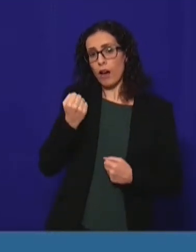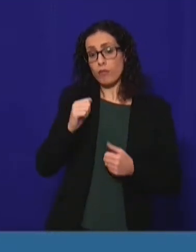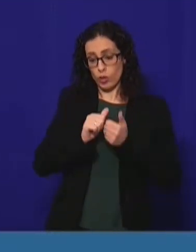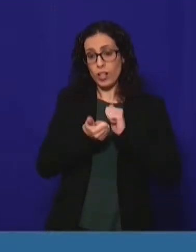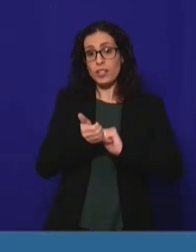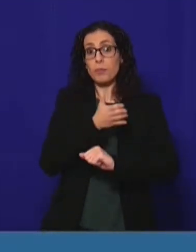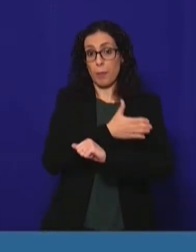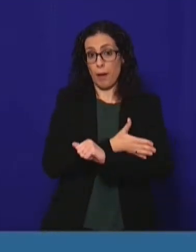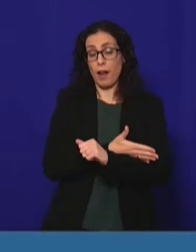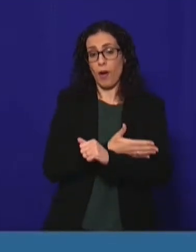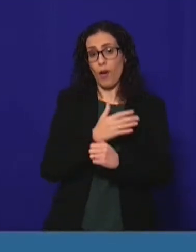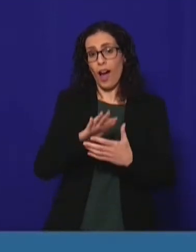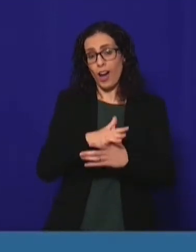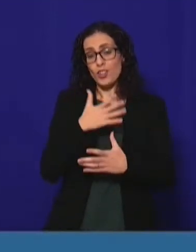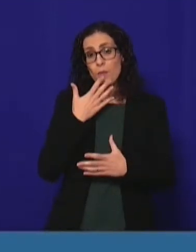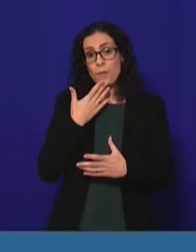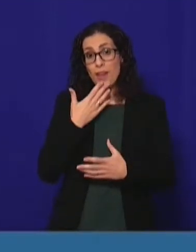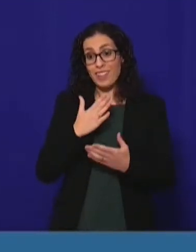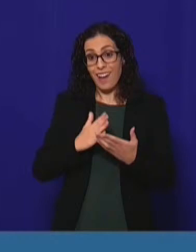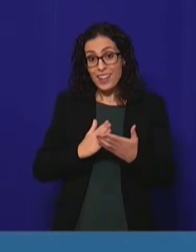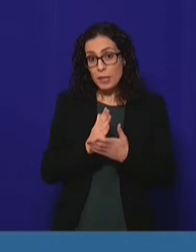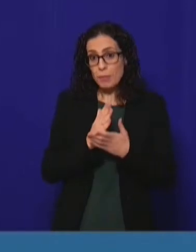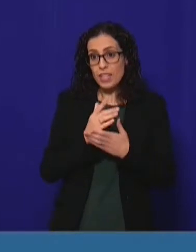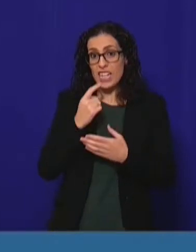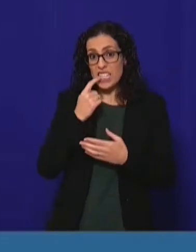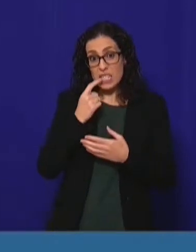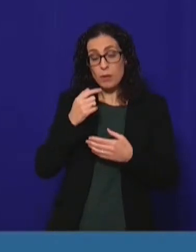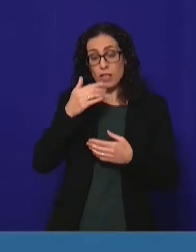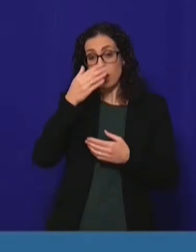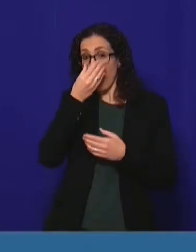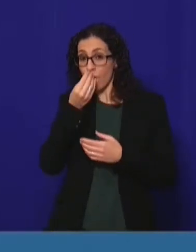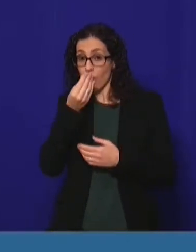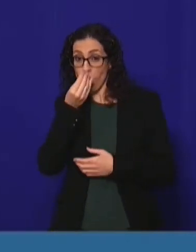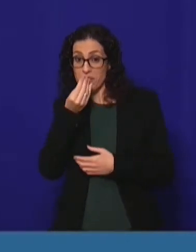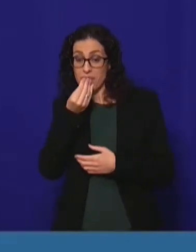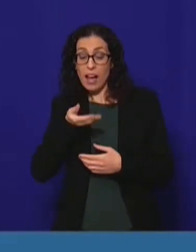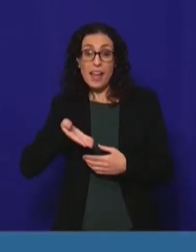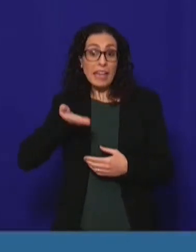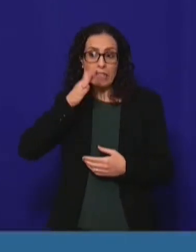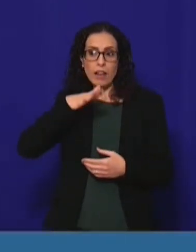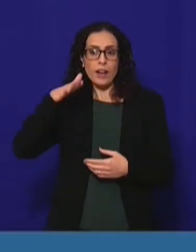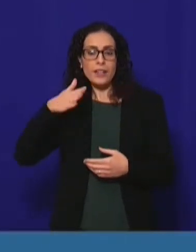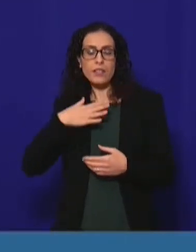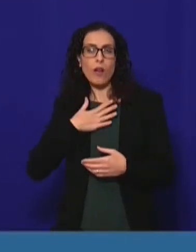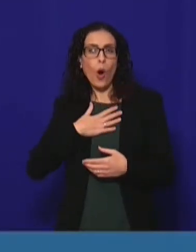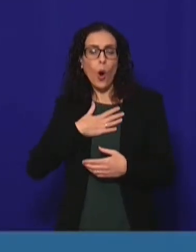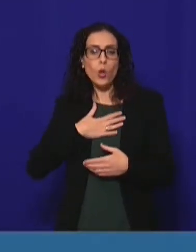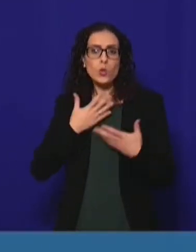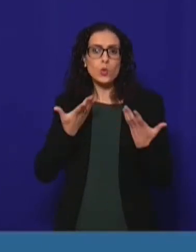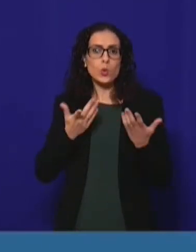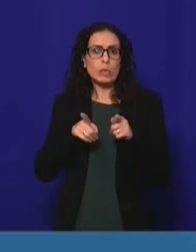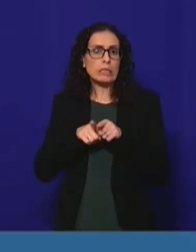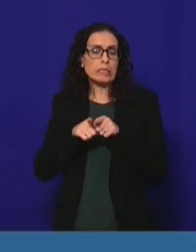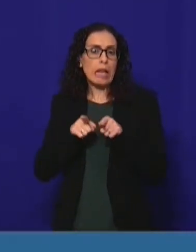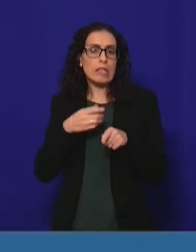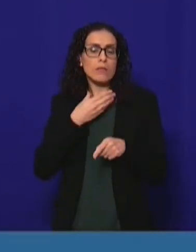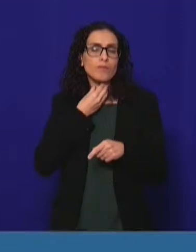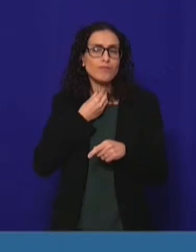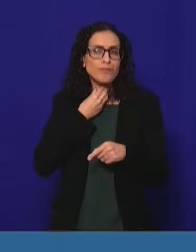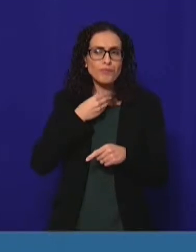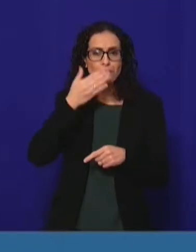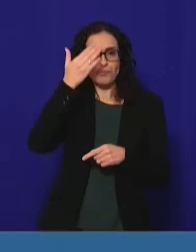li la darba jibda jidħol l-istaġun tal-influenza ħajkollok iktar nies li jkunu qed ikollhom is-sintomi u allura l-peaks